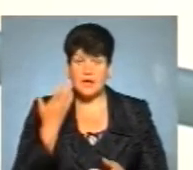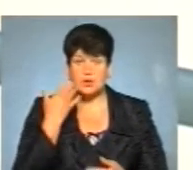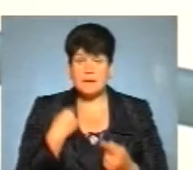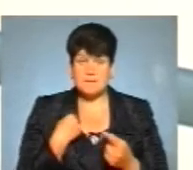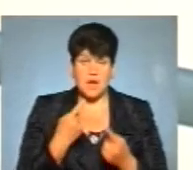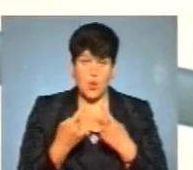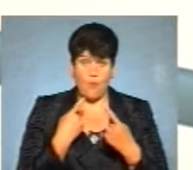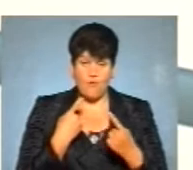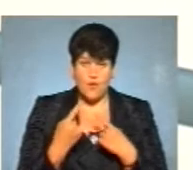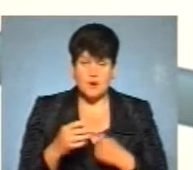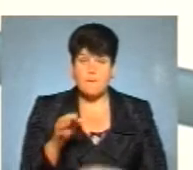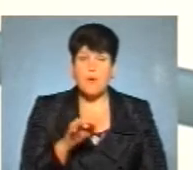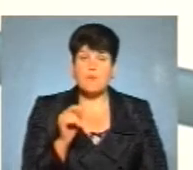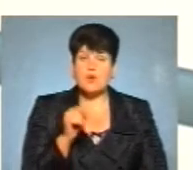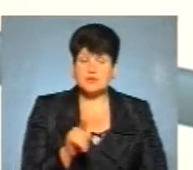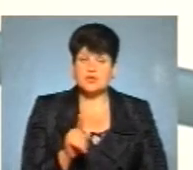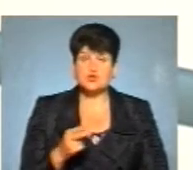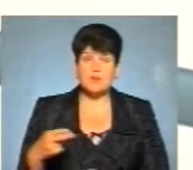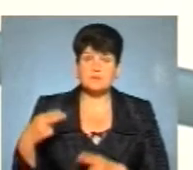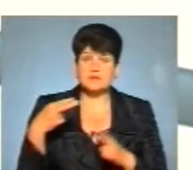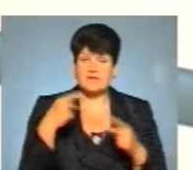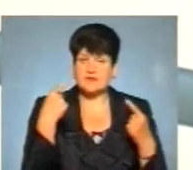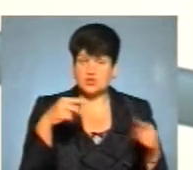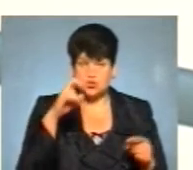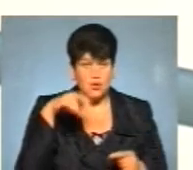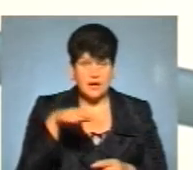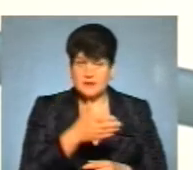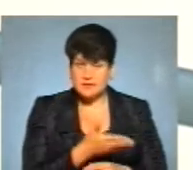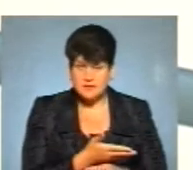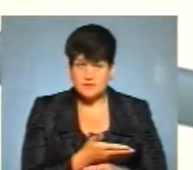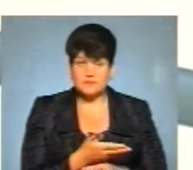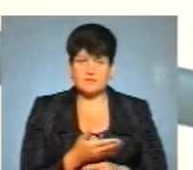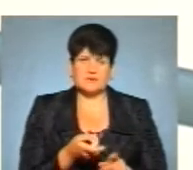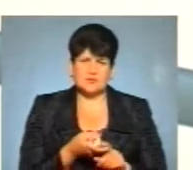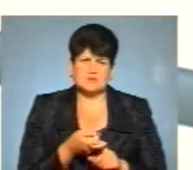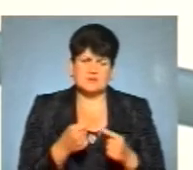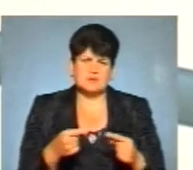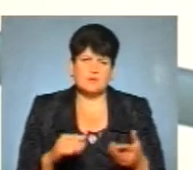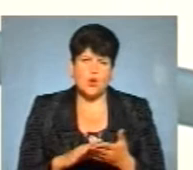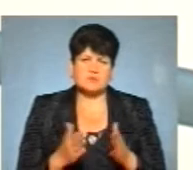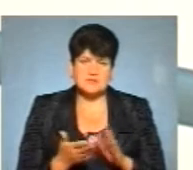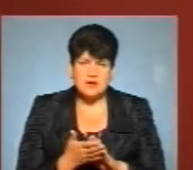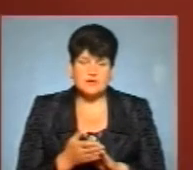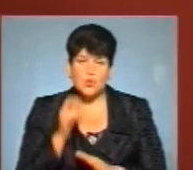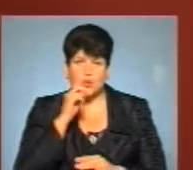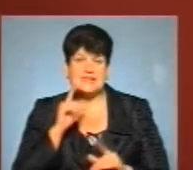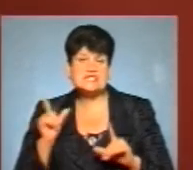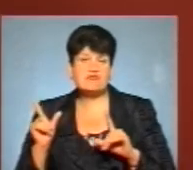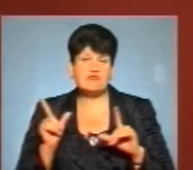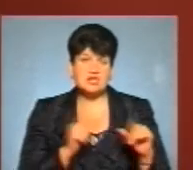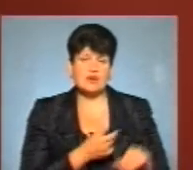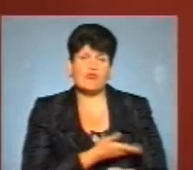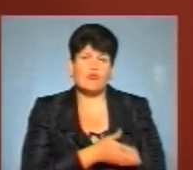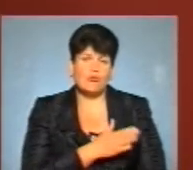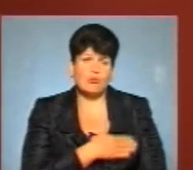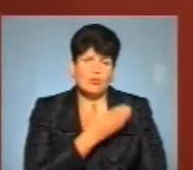про те, що приїздимо в іншу країну, або все через певні обставини українці теж виїжджають, чи до